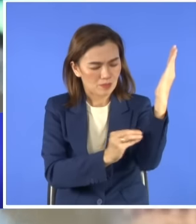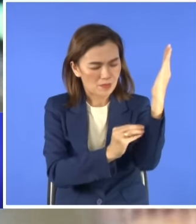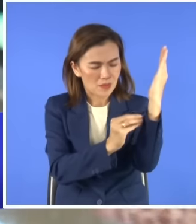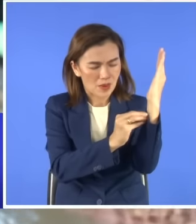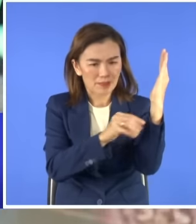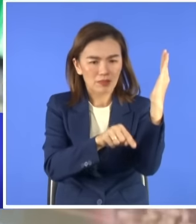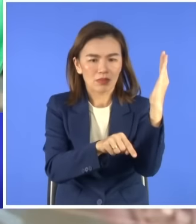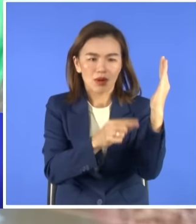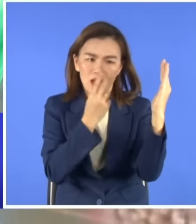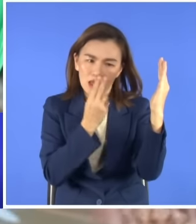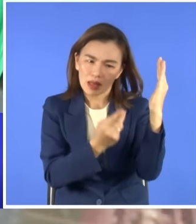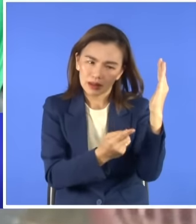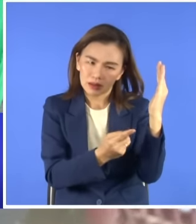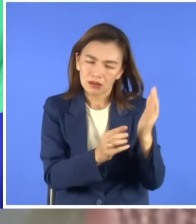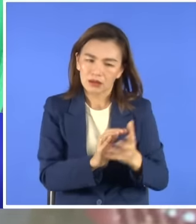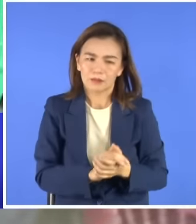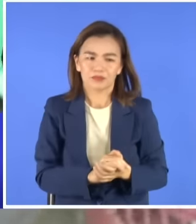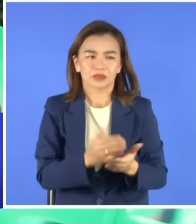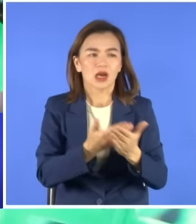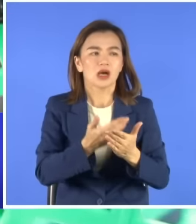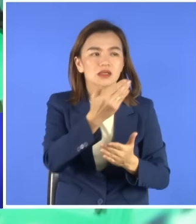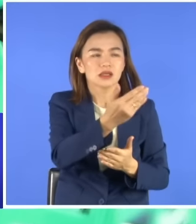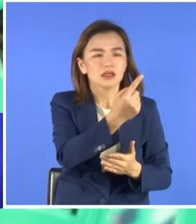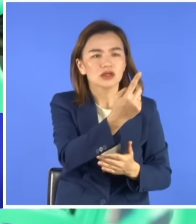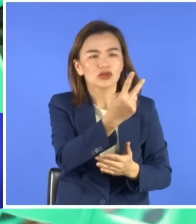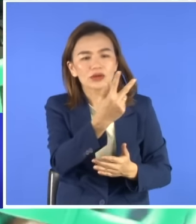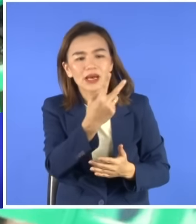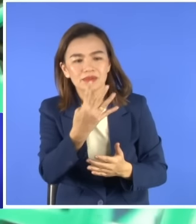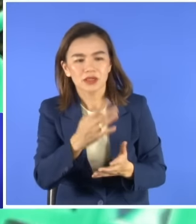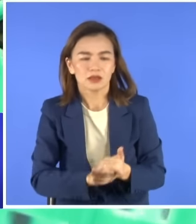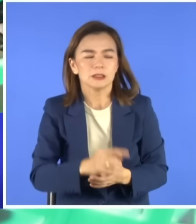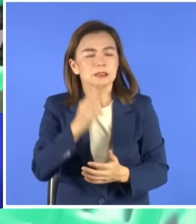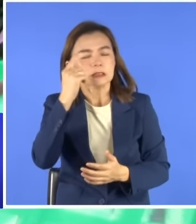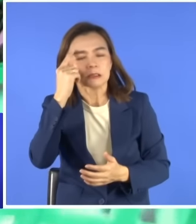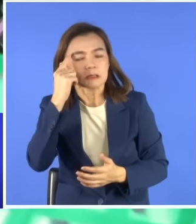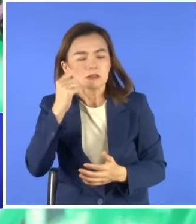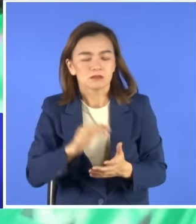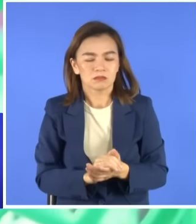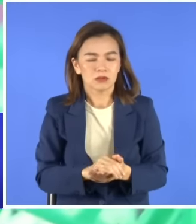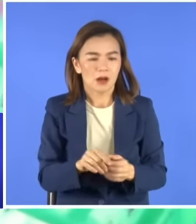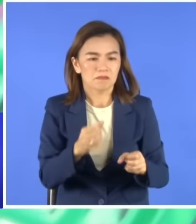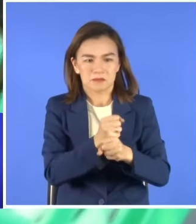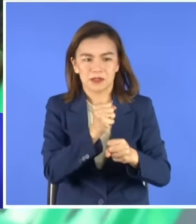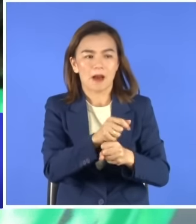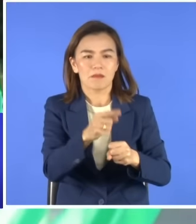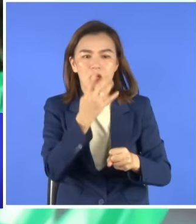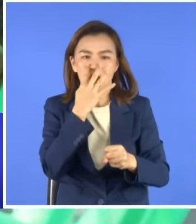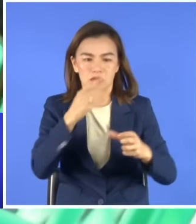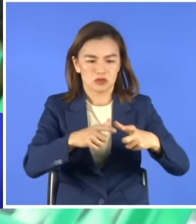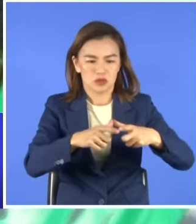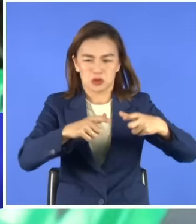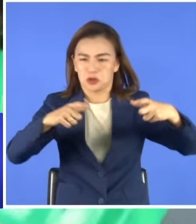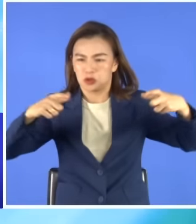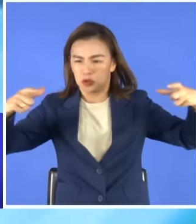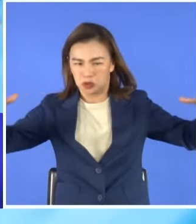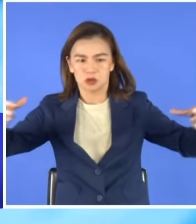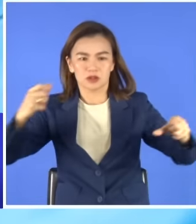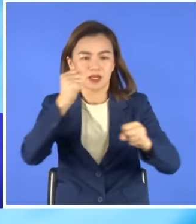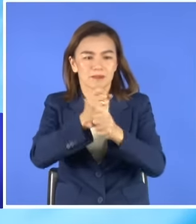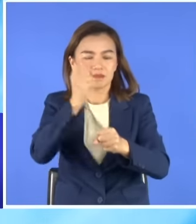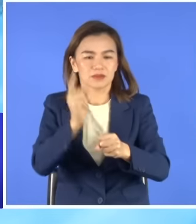ฉะนั้นตอนแรกก็เอามาซื้อ 5ตัว 10ตัวทำมาเป็นฟาร์มดีกว่าค่ะก็เลยมาเป็นฟาร์มเมื่อสักครู่เี่ฟาร์มใหญ่มากเลยนะครับ